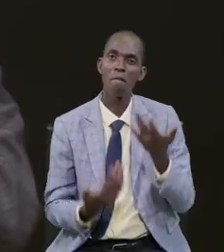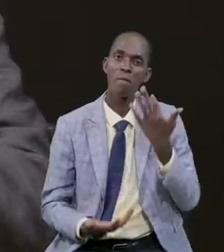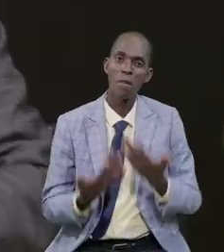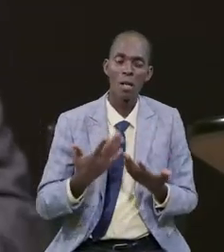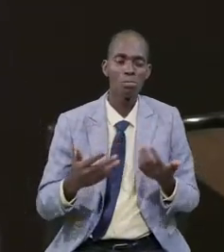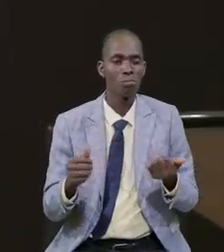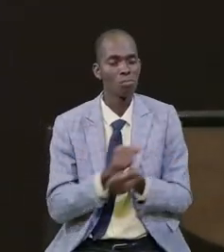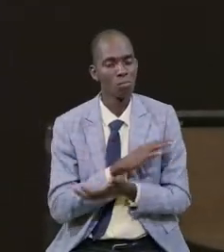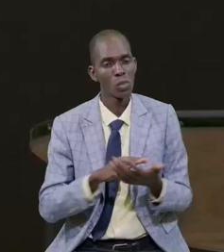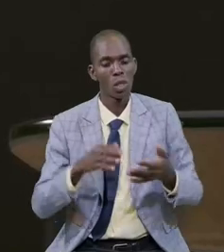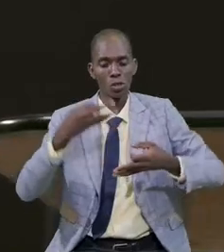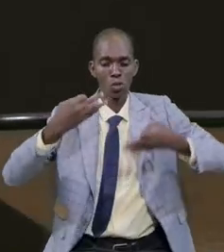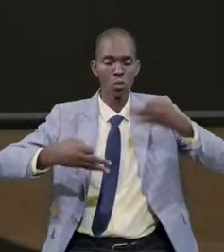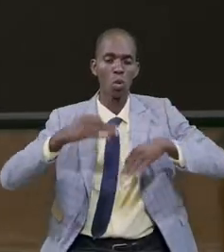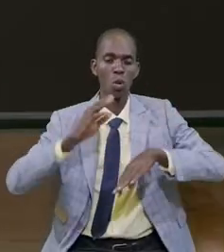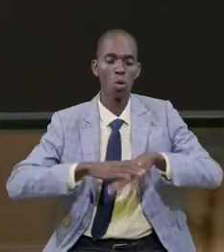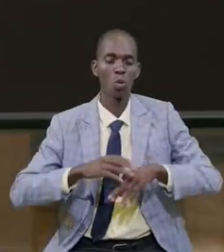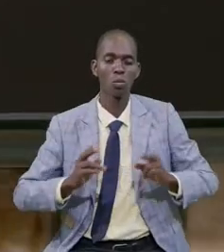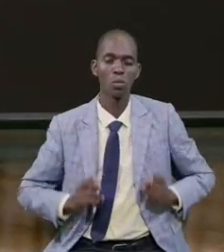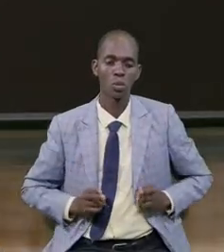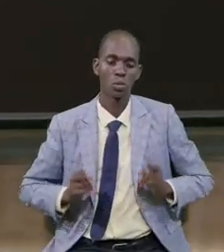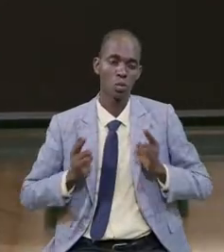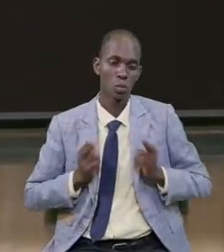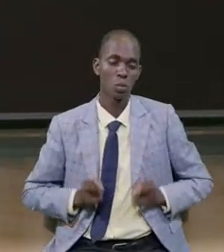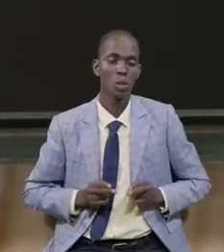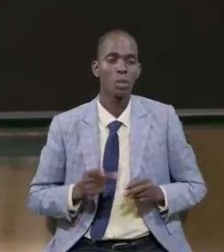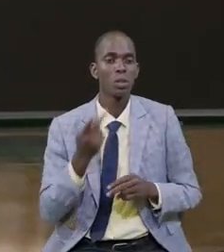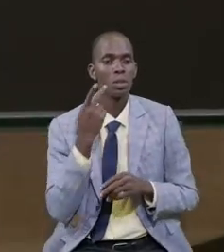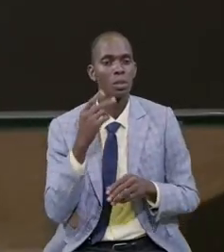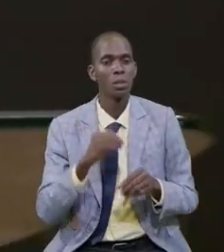jugement sur l'homme. Nous allons à